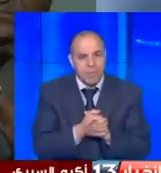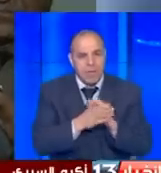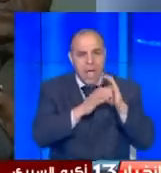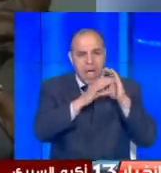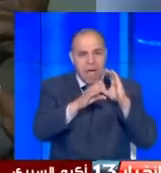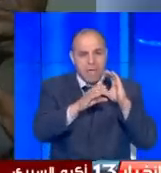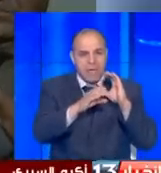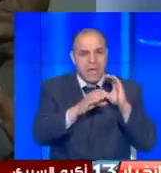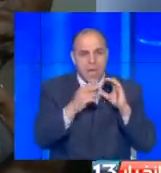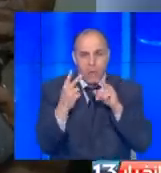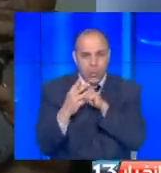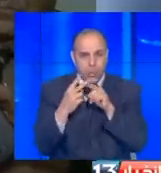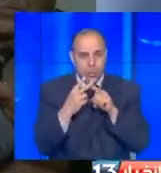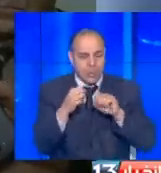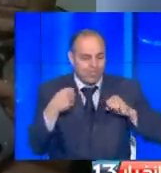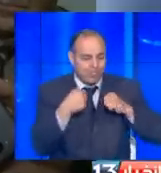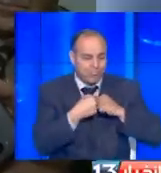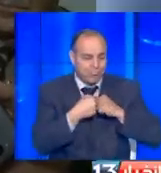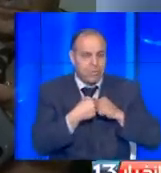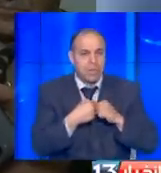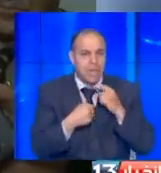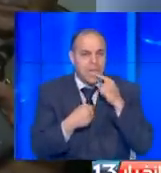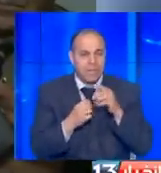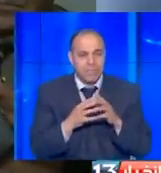من الحافلتين المتصادمتين